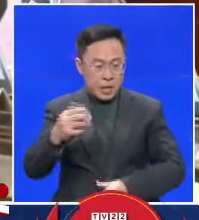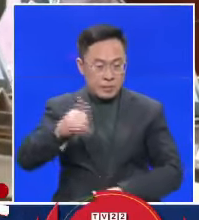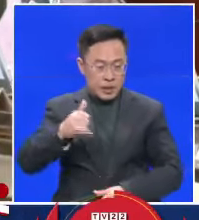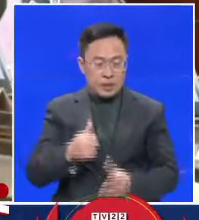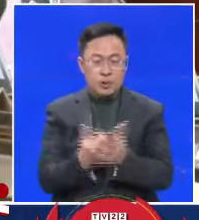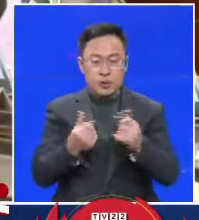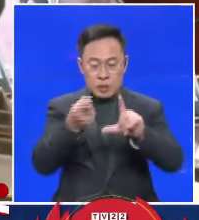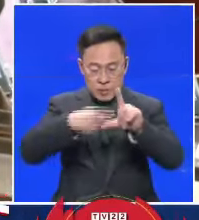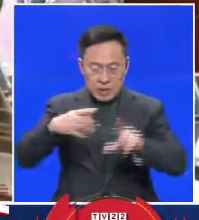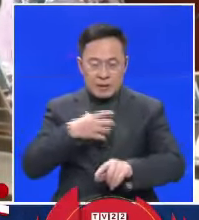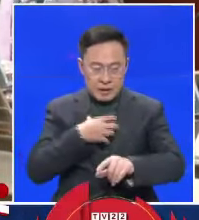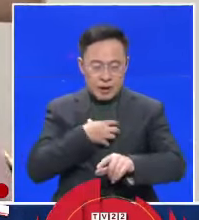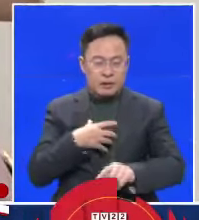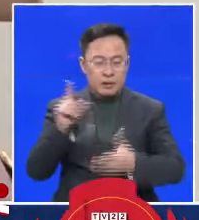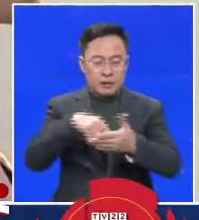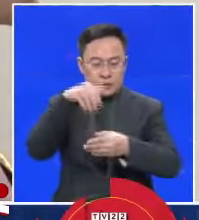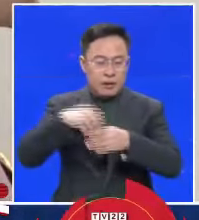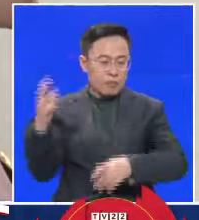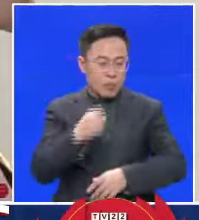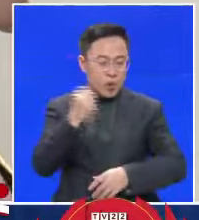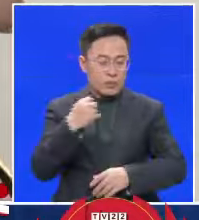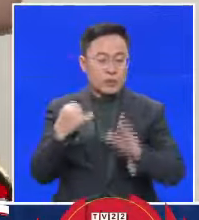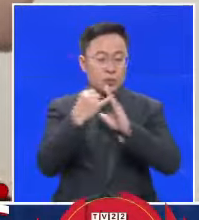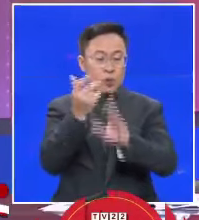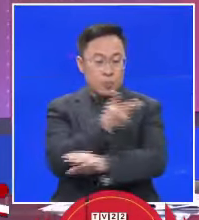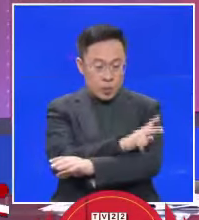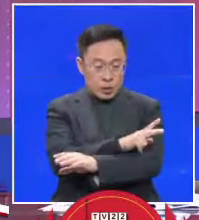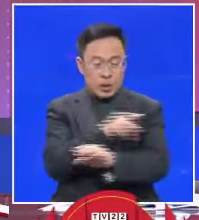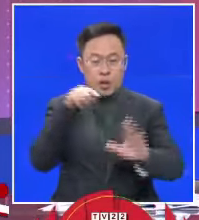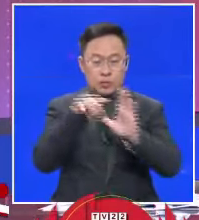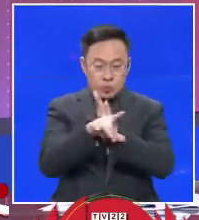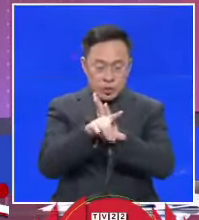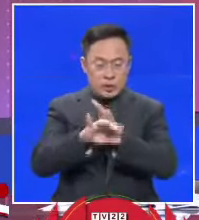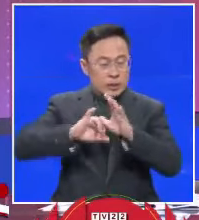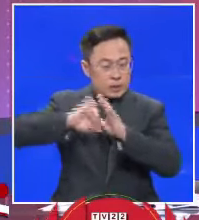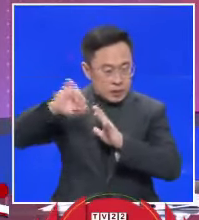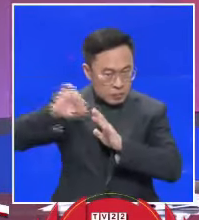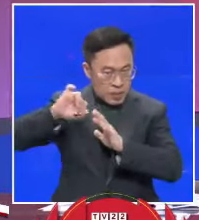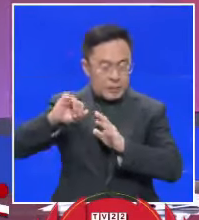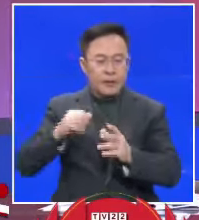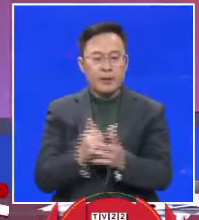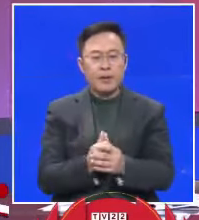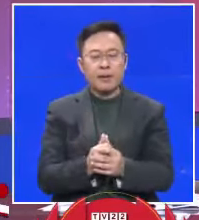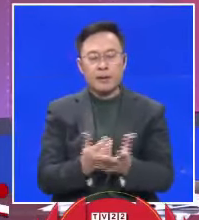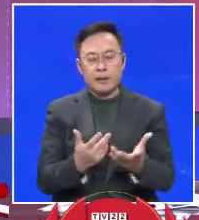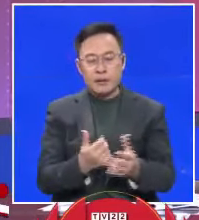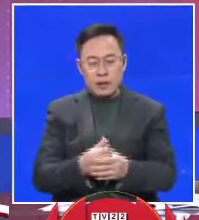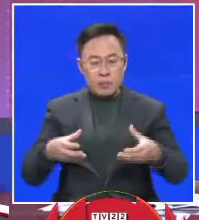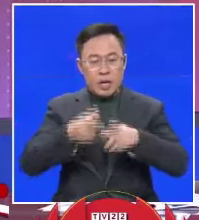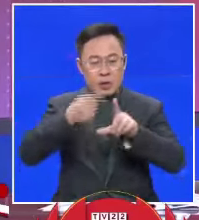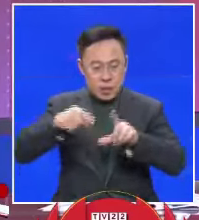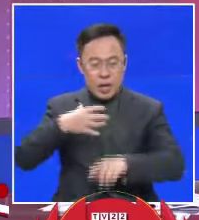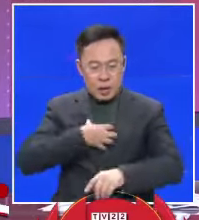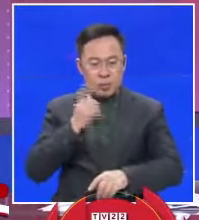ไกลปูพรมหมดแล้วนะคะจังหวัดใหญ่ๆภูเก็ตชลบุรีเชียงใหม่โอ้เขาไปกันแล้วนะคะแล้วก็มีการ